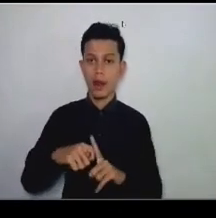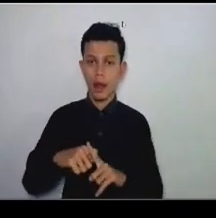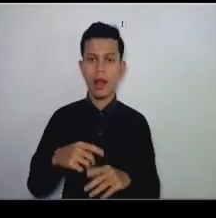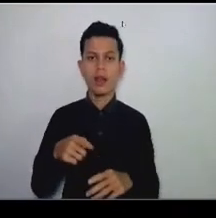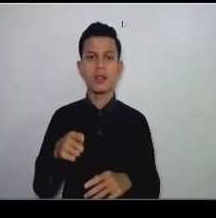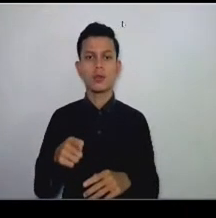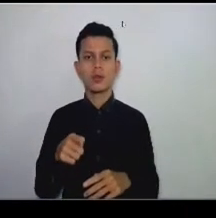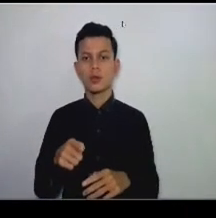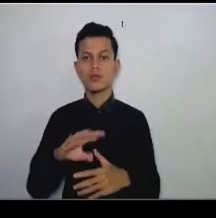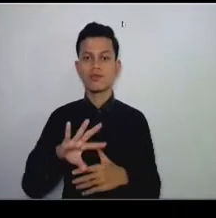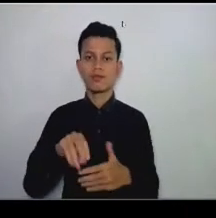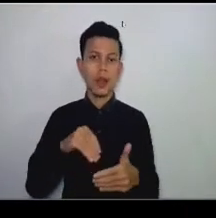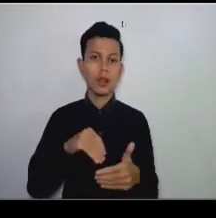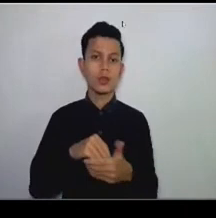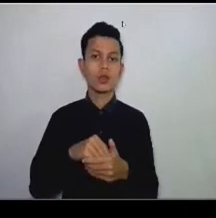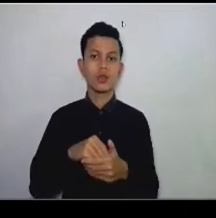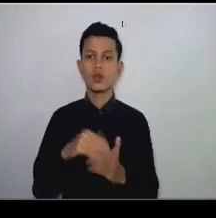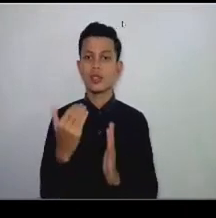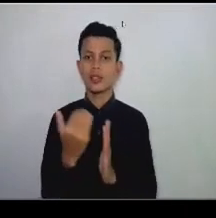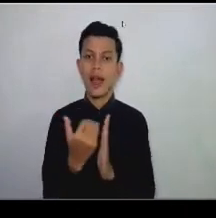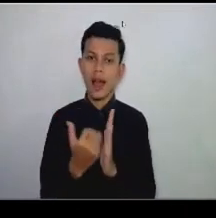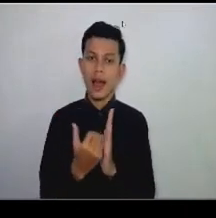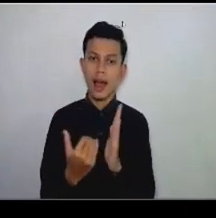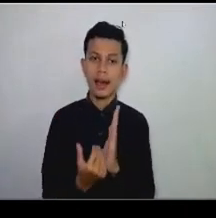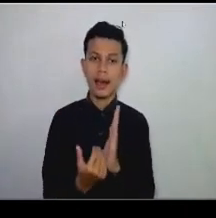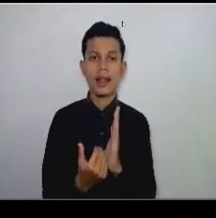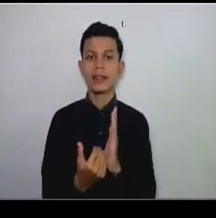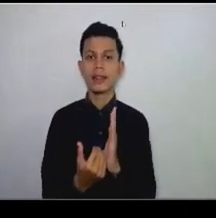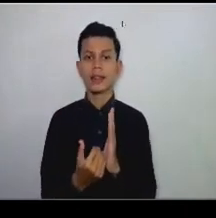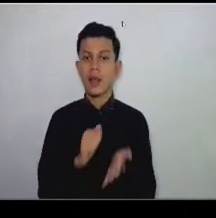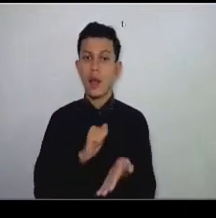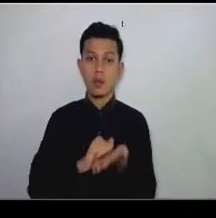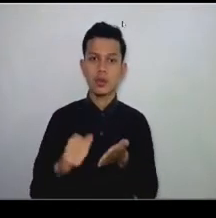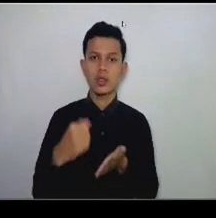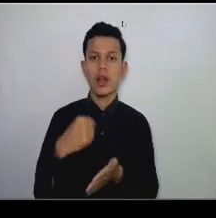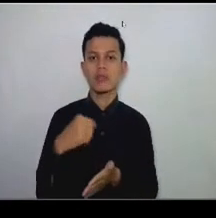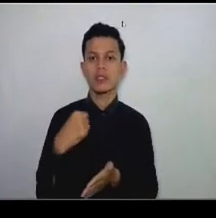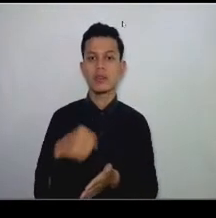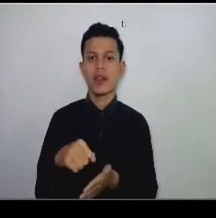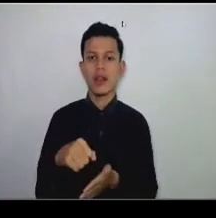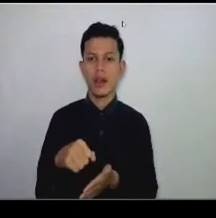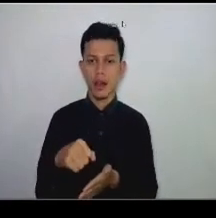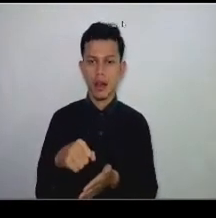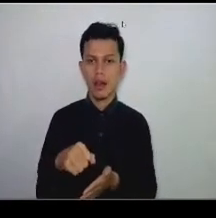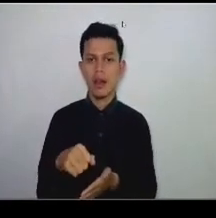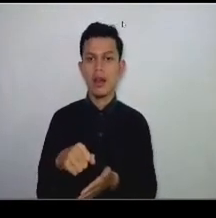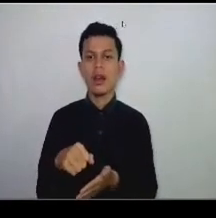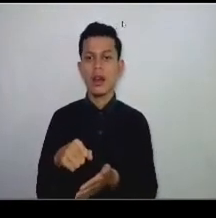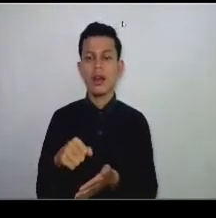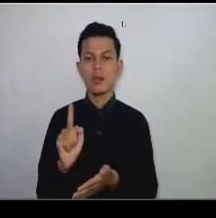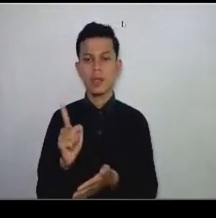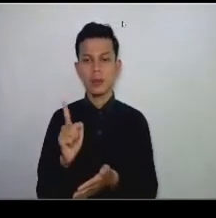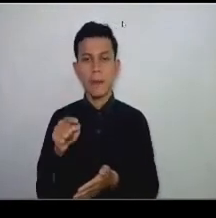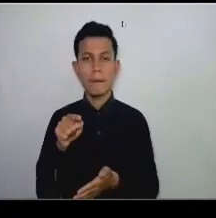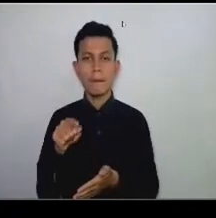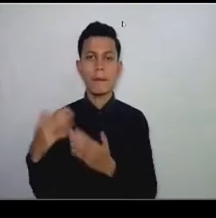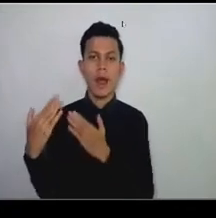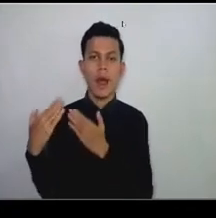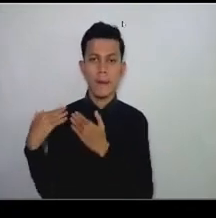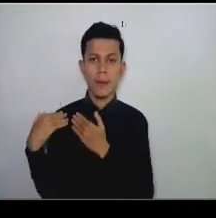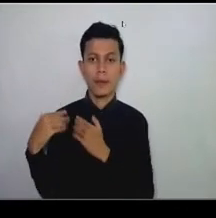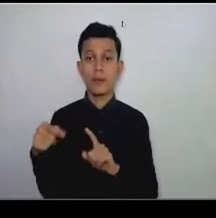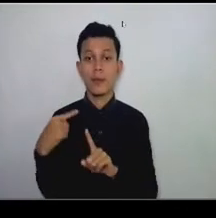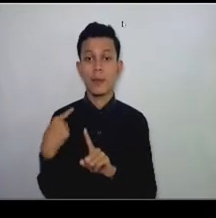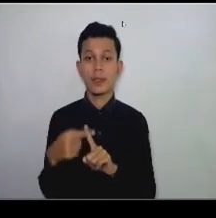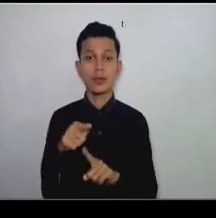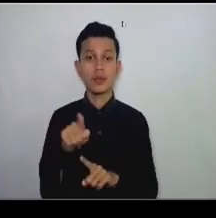dilepaskan bahkan merupakan syarat yang tidak dapat ditiadakan kondisiosenokuanan dari amanat yang Sekaligus merupakan